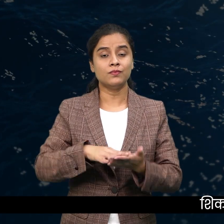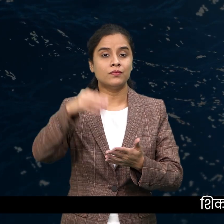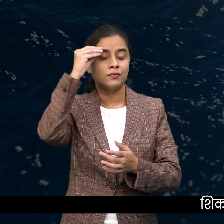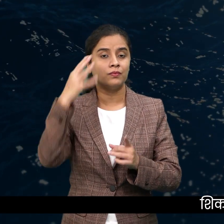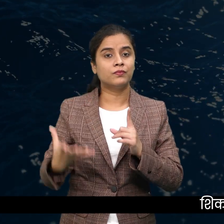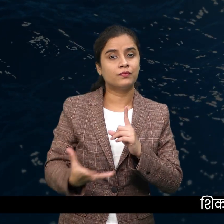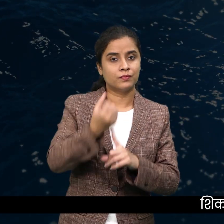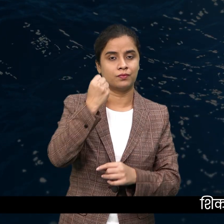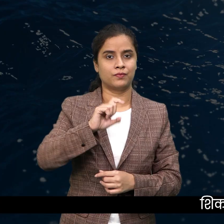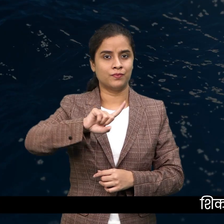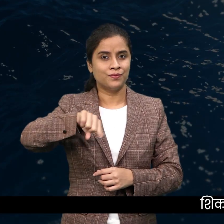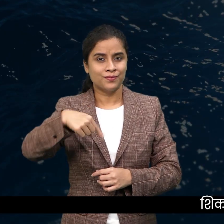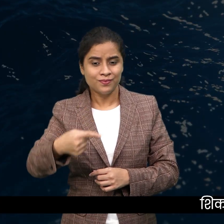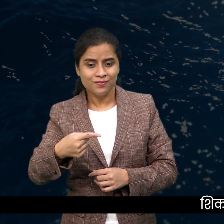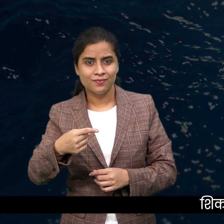शिकण्याचे परिणाम.